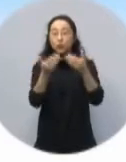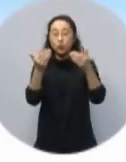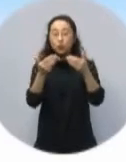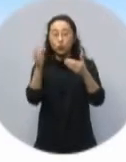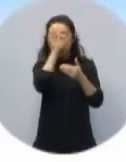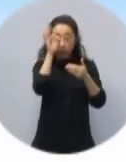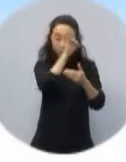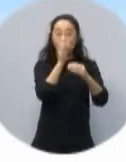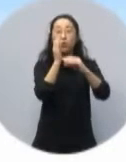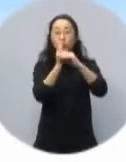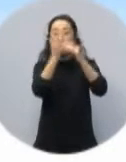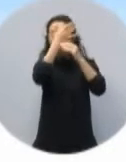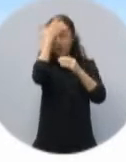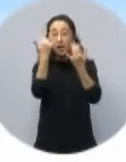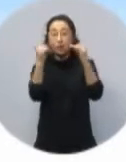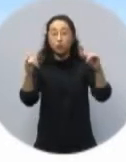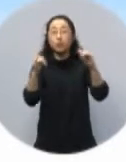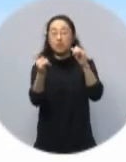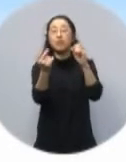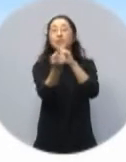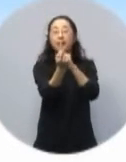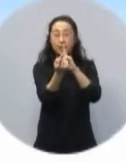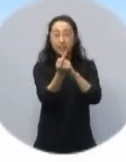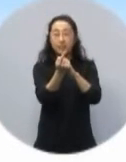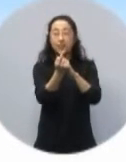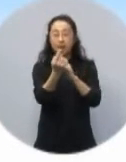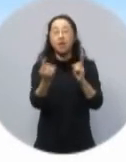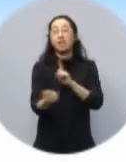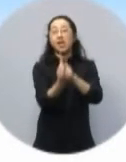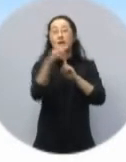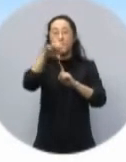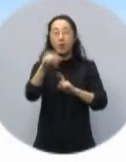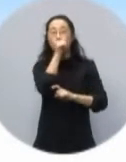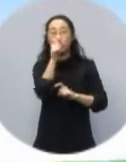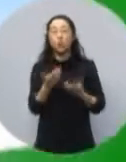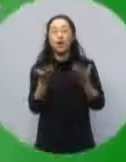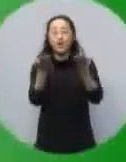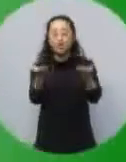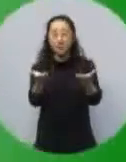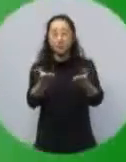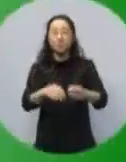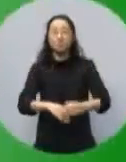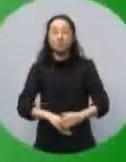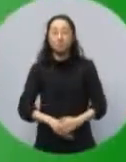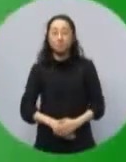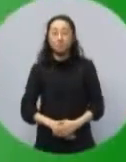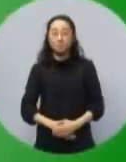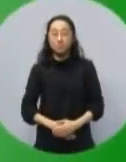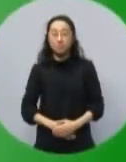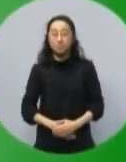活動中の若い世代へ、一つの出会いの場をご紹介します。